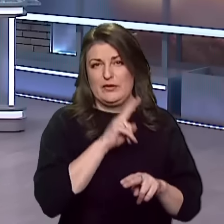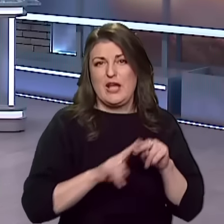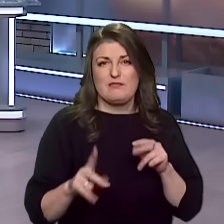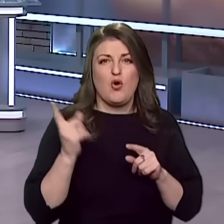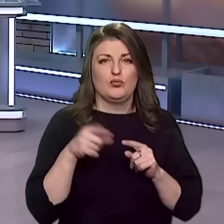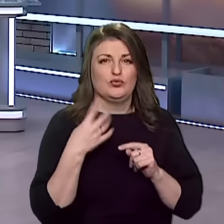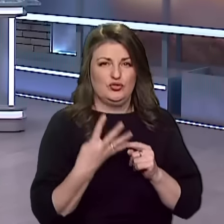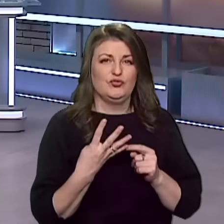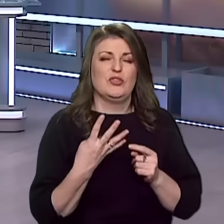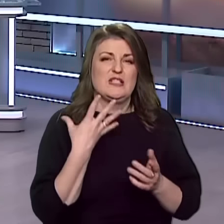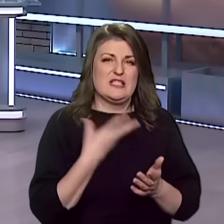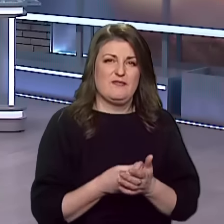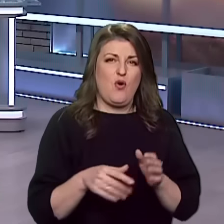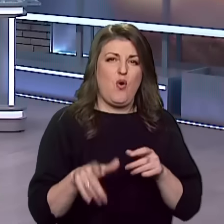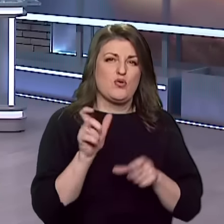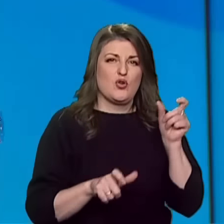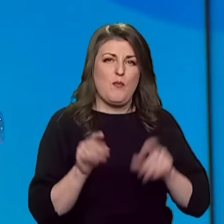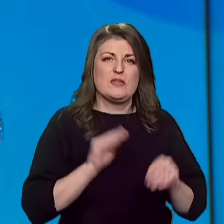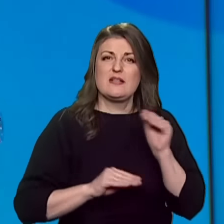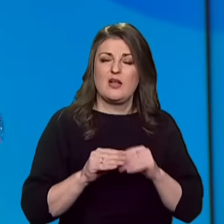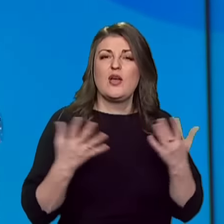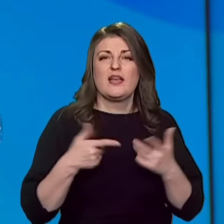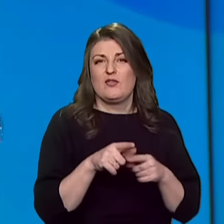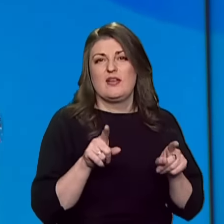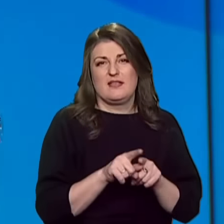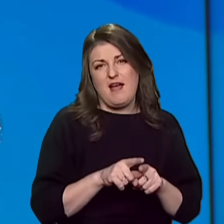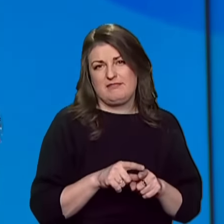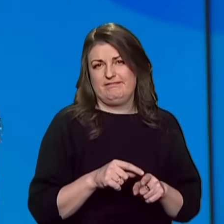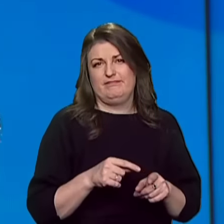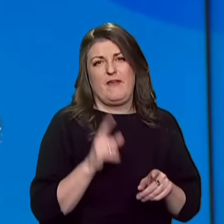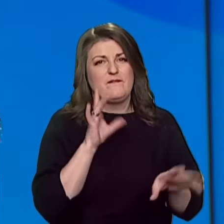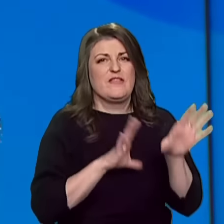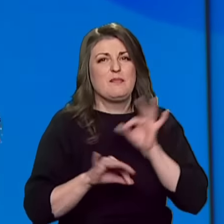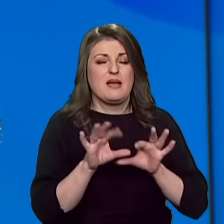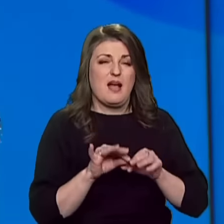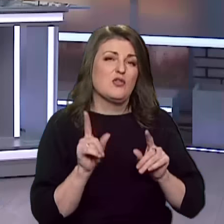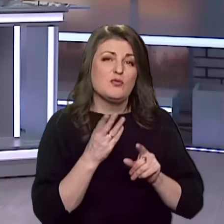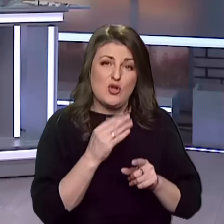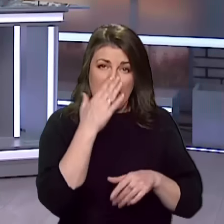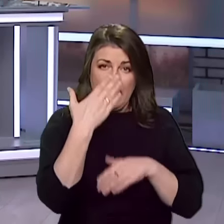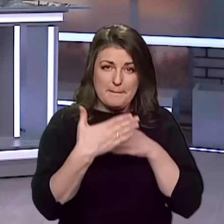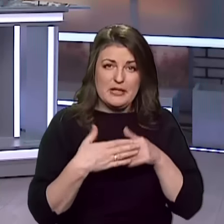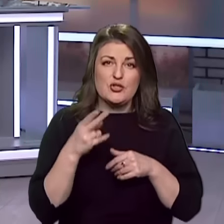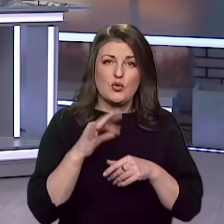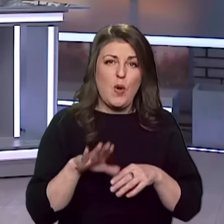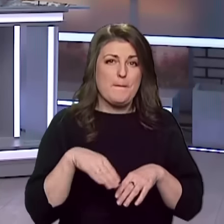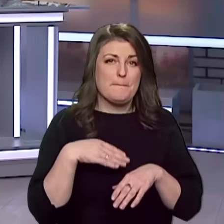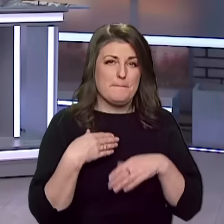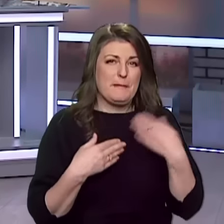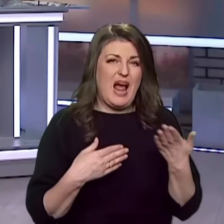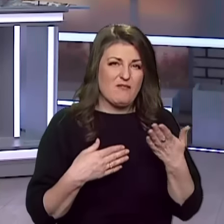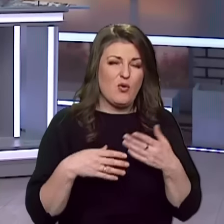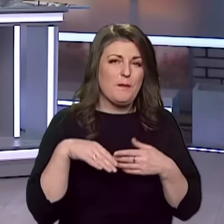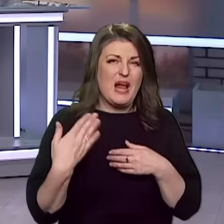втративши чверть особового складу, який вони так відчайдушно відбирали. Тому що наближення до правого